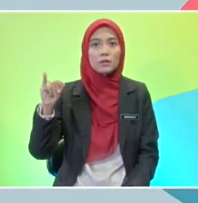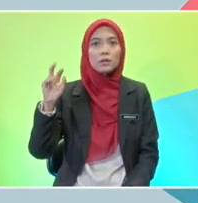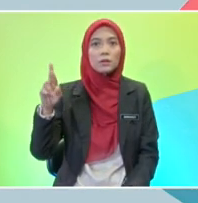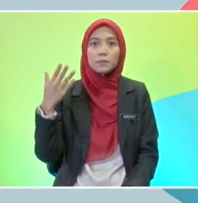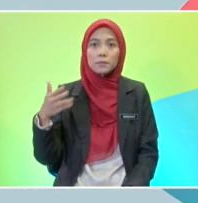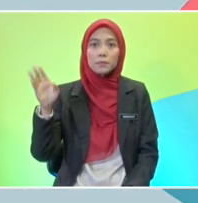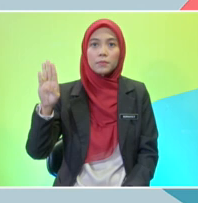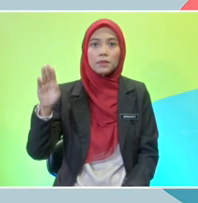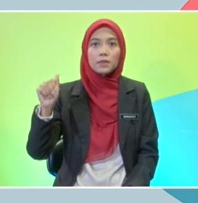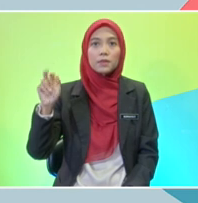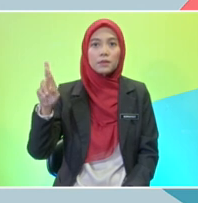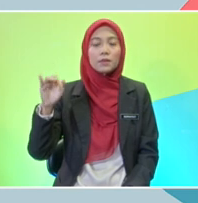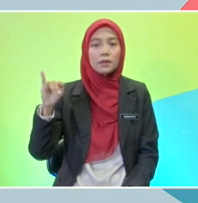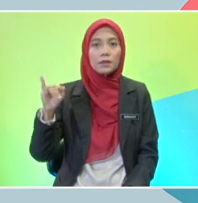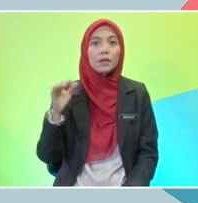menggunakan daun